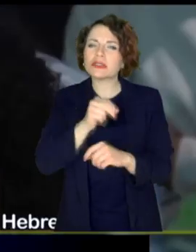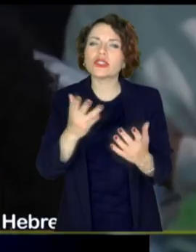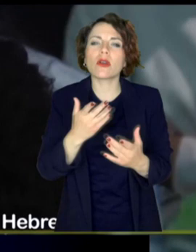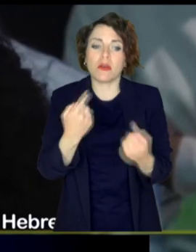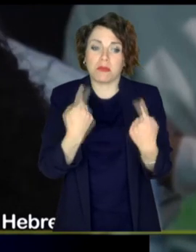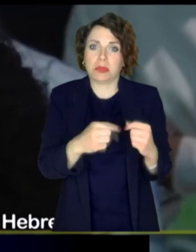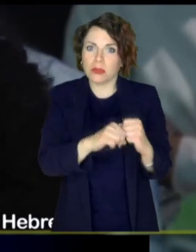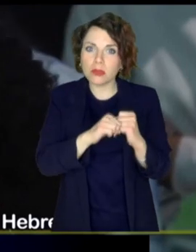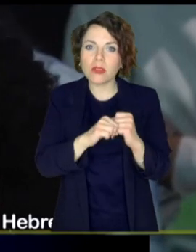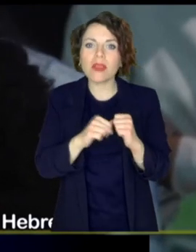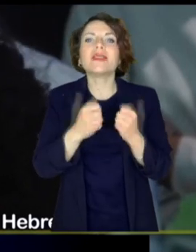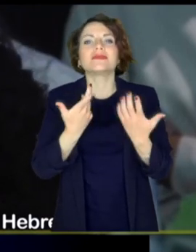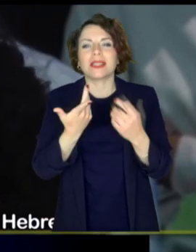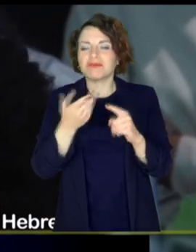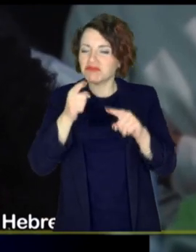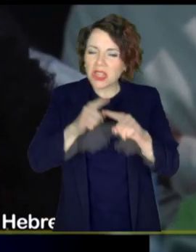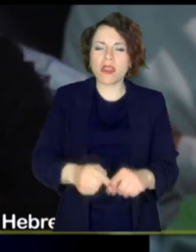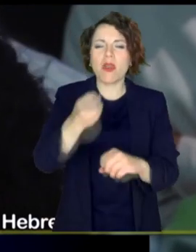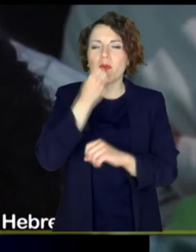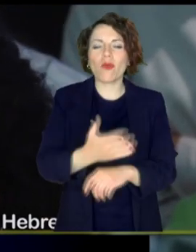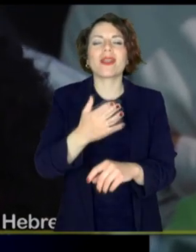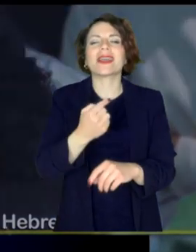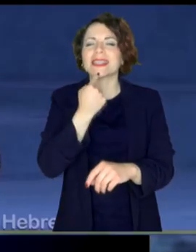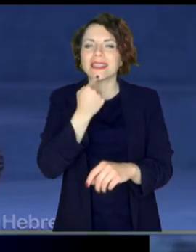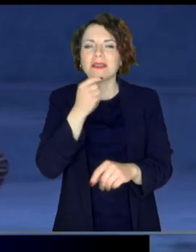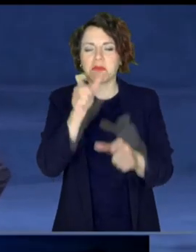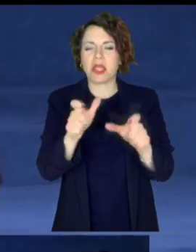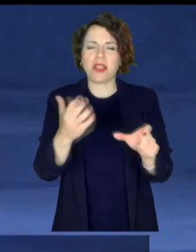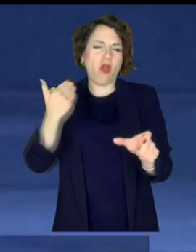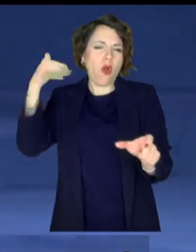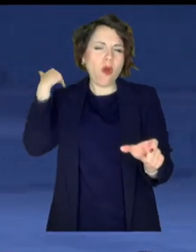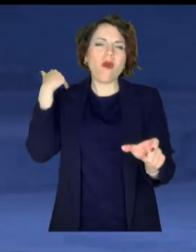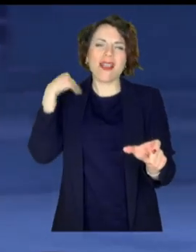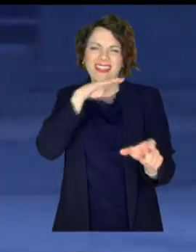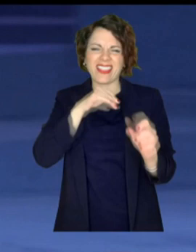fu resa buona testimonianza agli antichi. Ah,